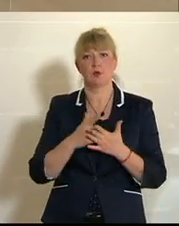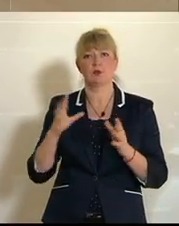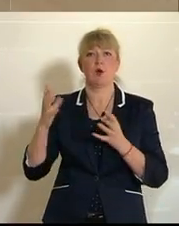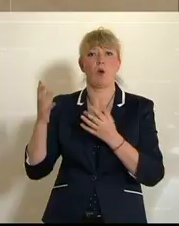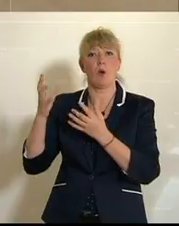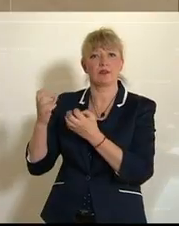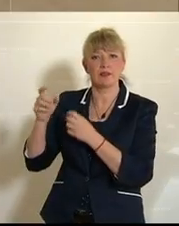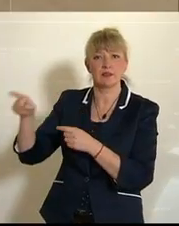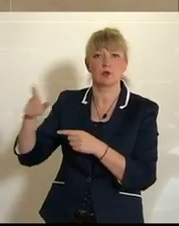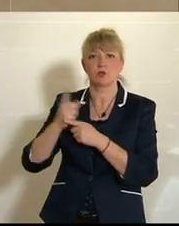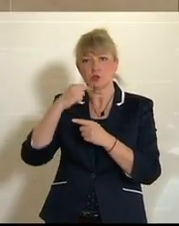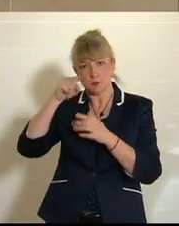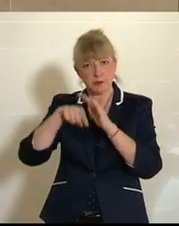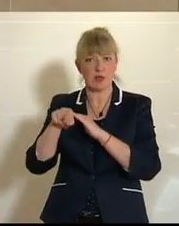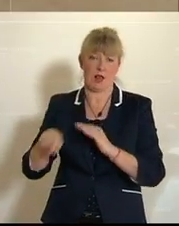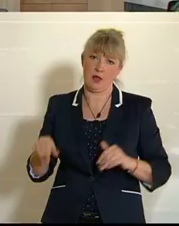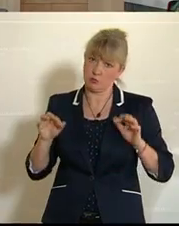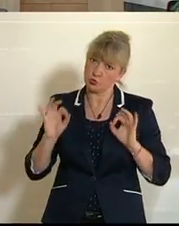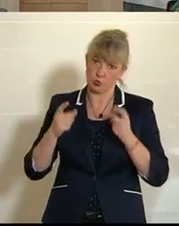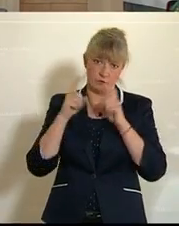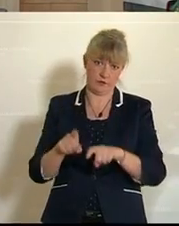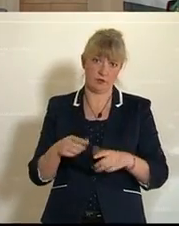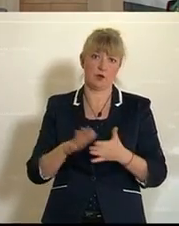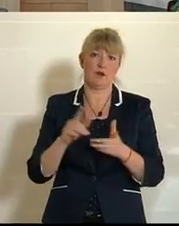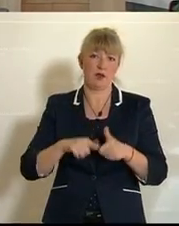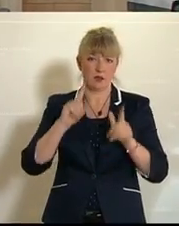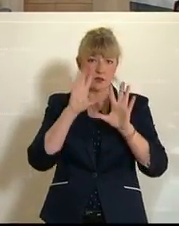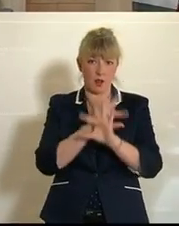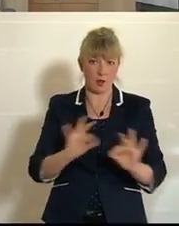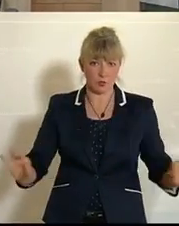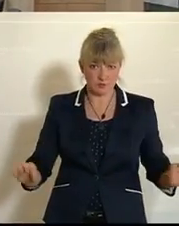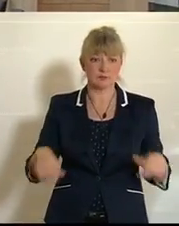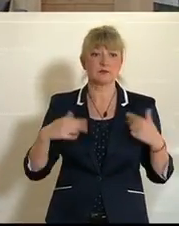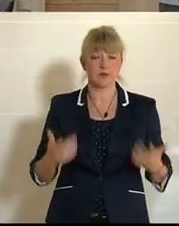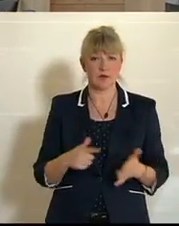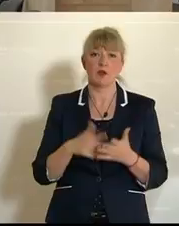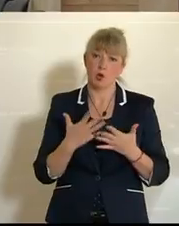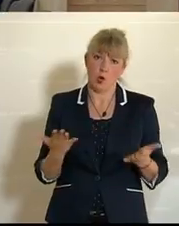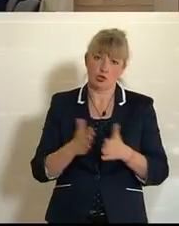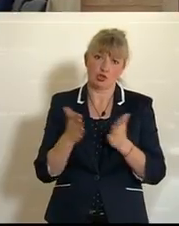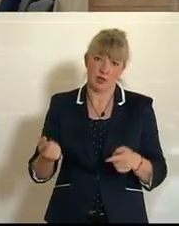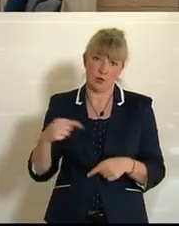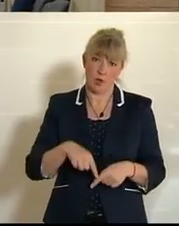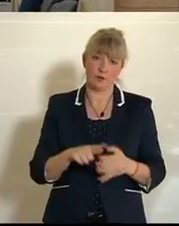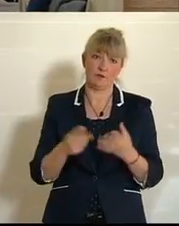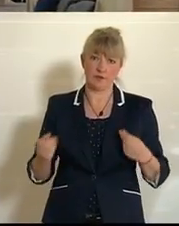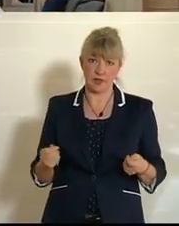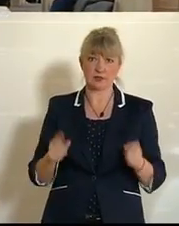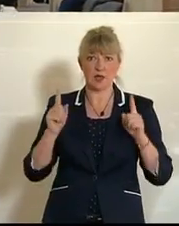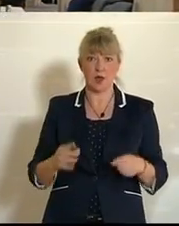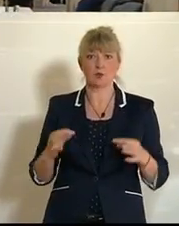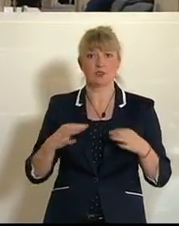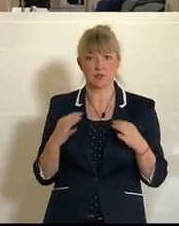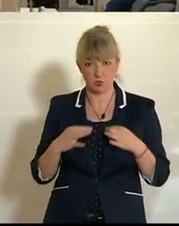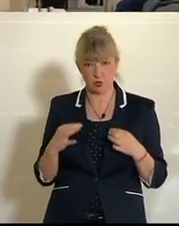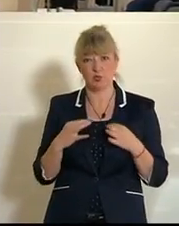Ordinationen, in den Spitälern. Und durch den Lockdown wird es einen großen Kollateralschaden geben. Finanziell und